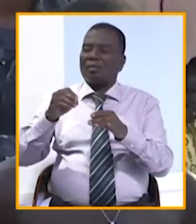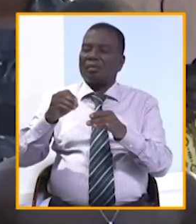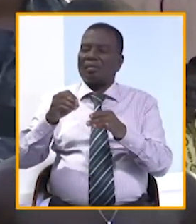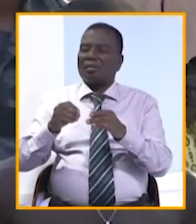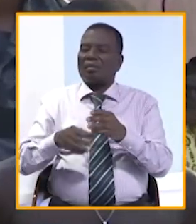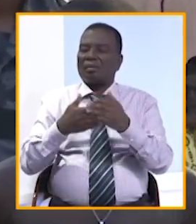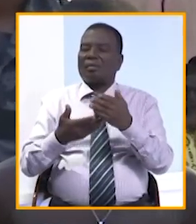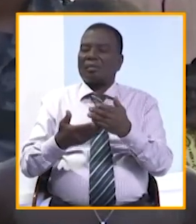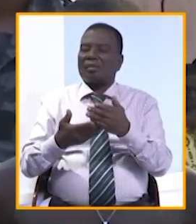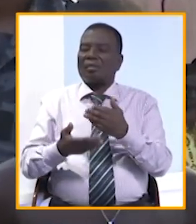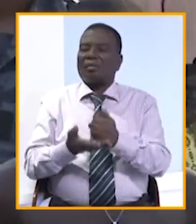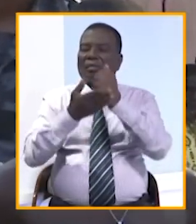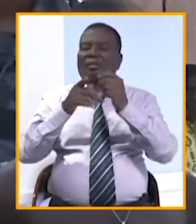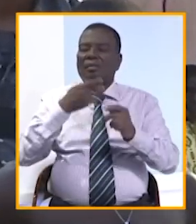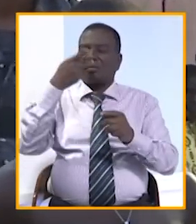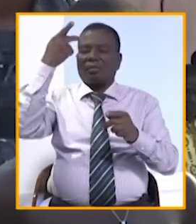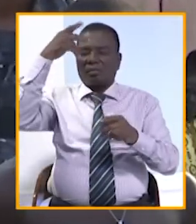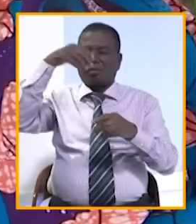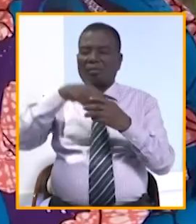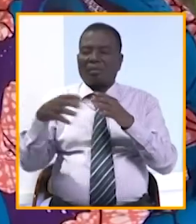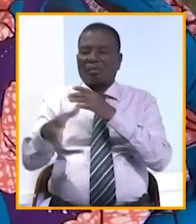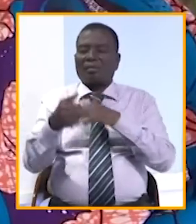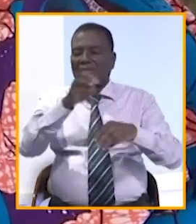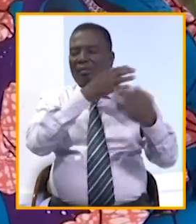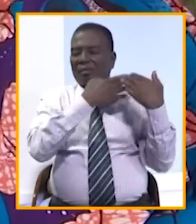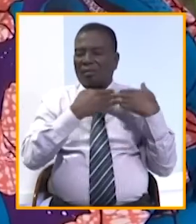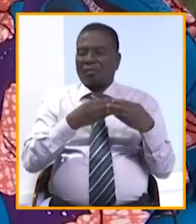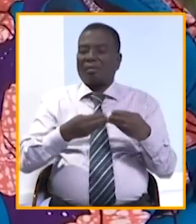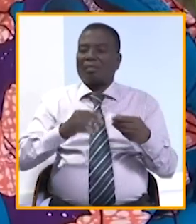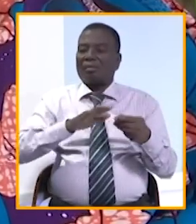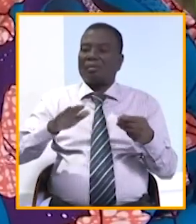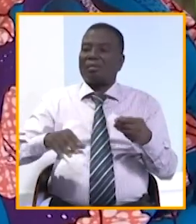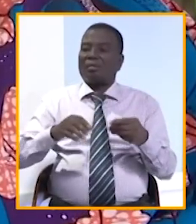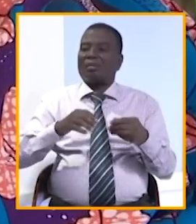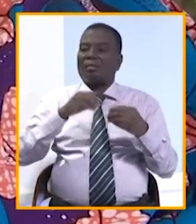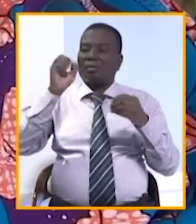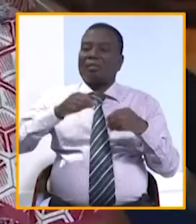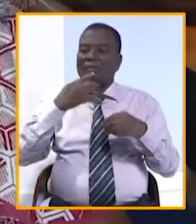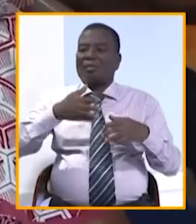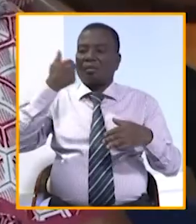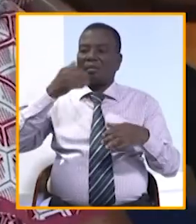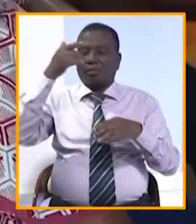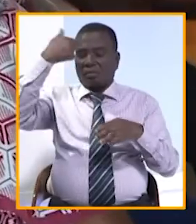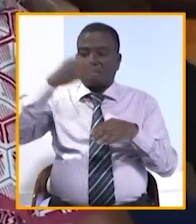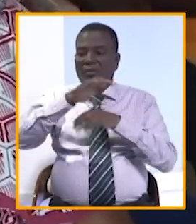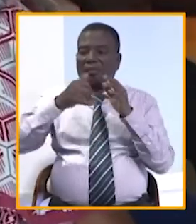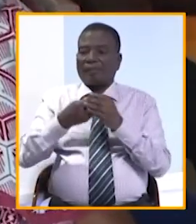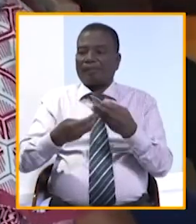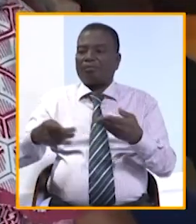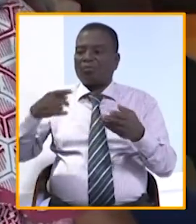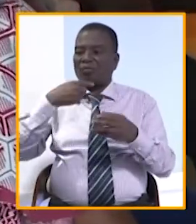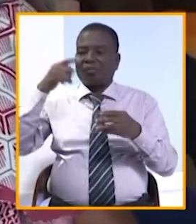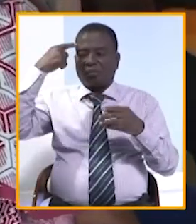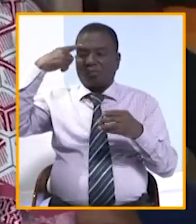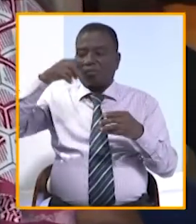de solidarité vise à aider les parents dans la prise en charge de leur progéniture. On peut être meilleur parce qu'on a tous les moyens pour être meilleur.